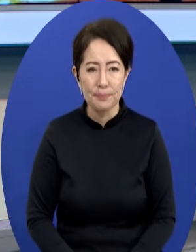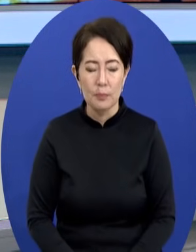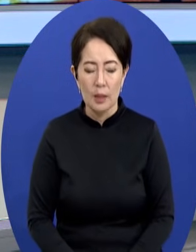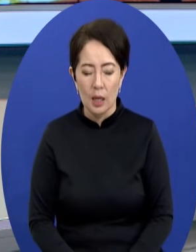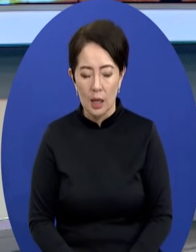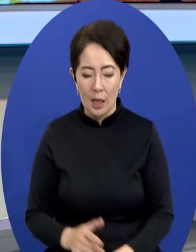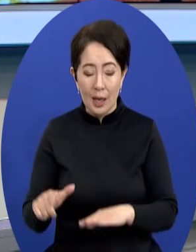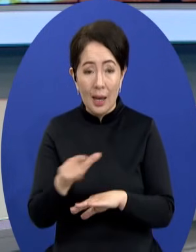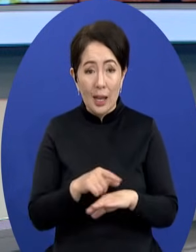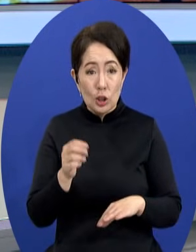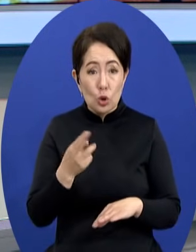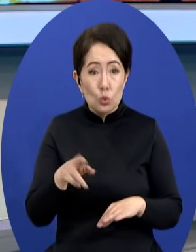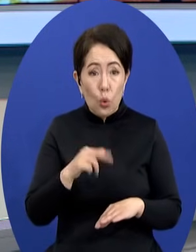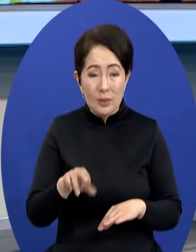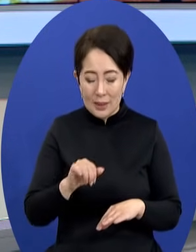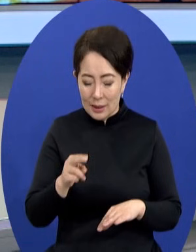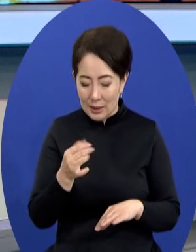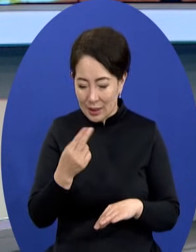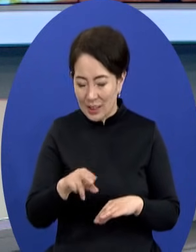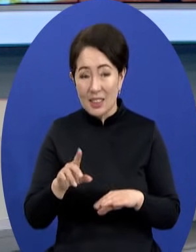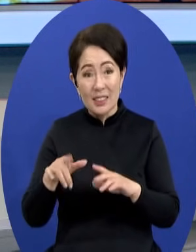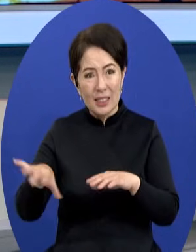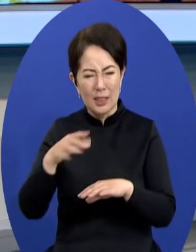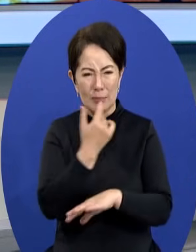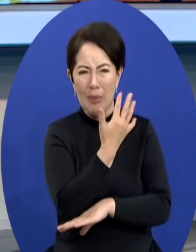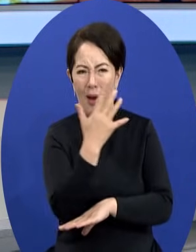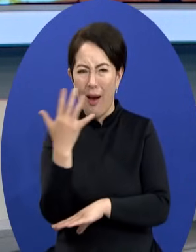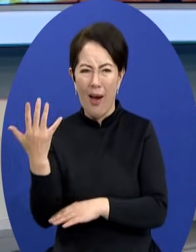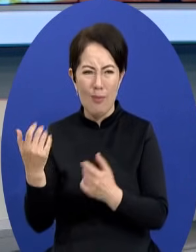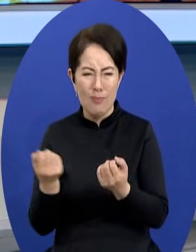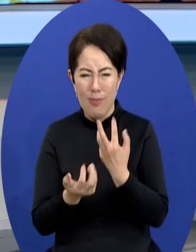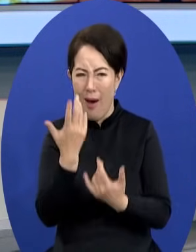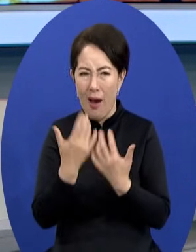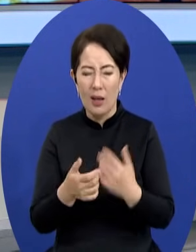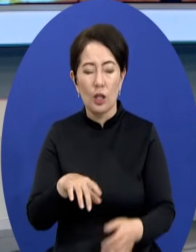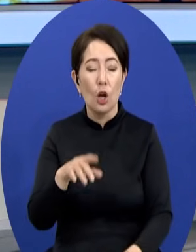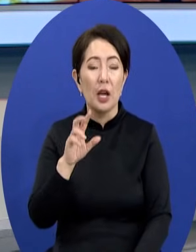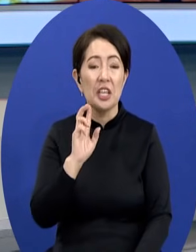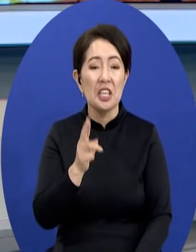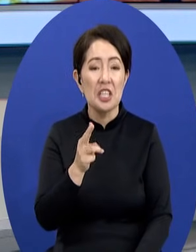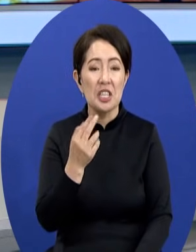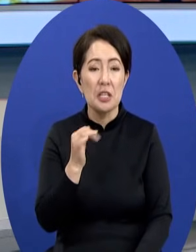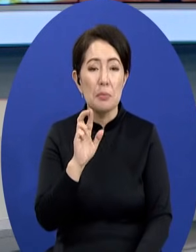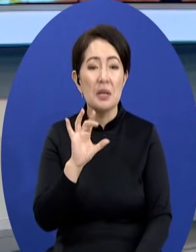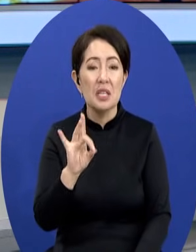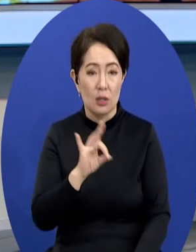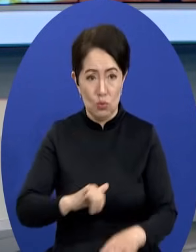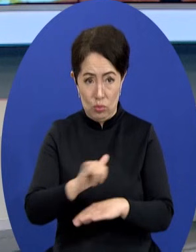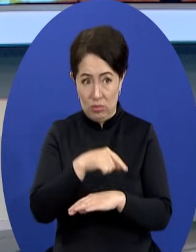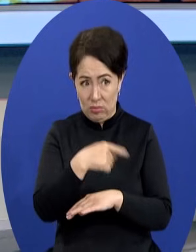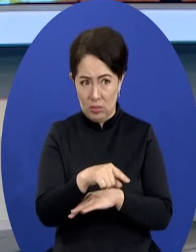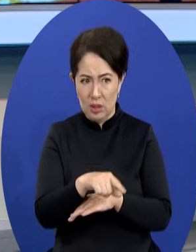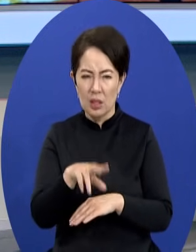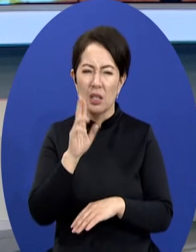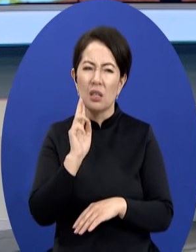Газар дундын тэнгис төрчих Кипр улсад их хэмжээний газар нутаг ой хоёрын төмөр төртөөд байна. Байгалийн энэхүү гамшигт үзэгдлийн үеэр 4 хүн амьнасаа алдаад байна.